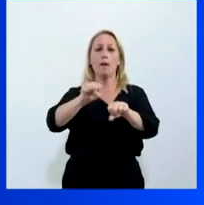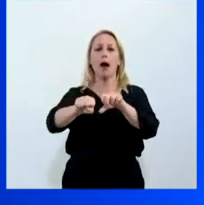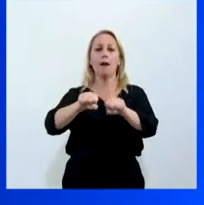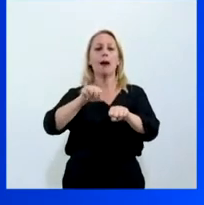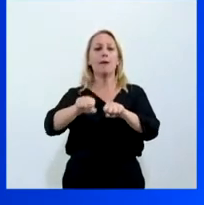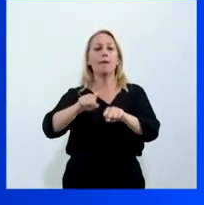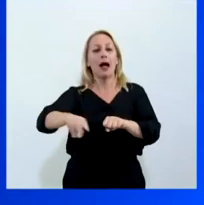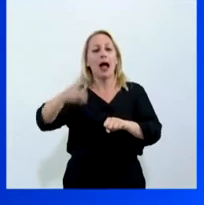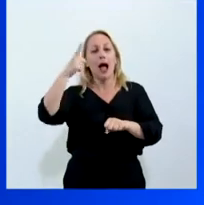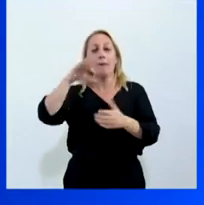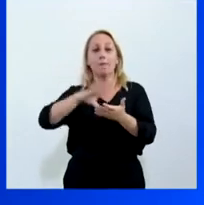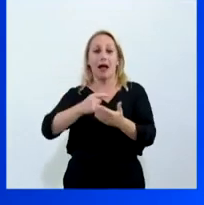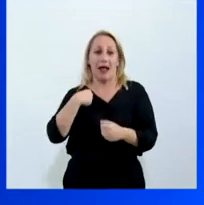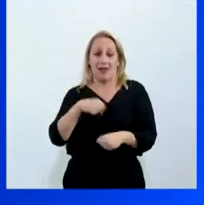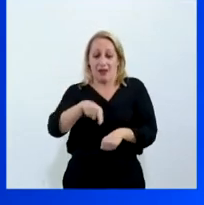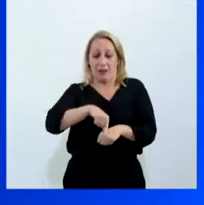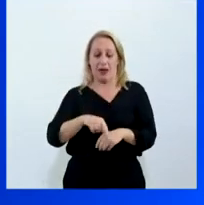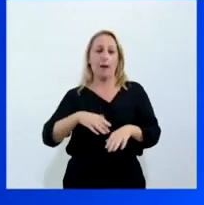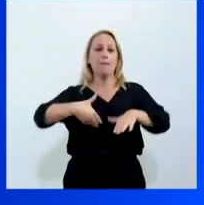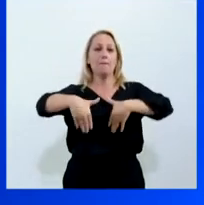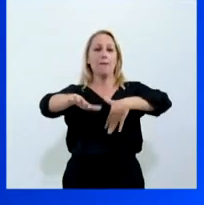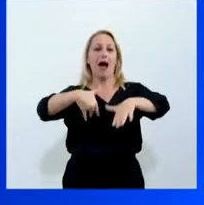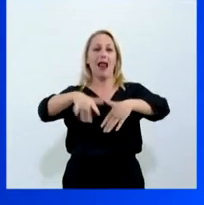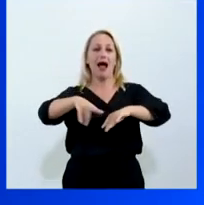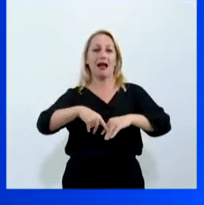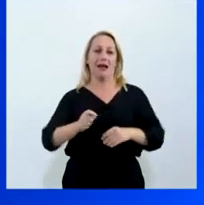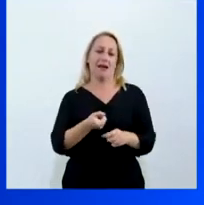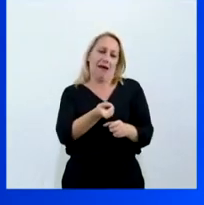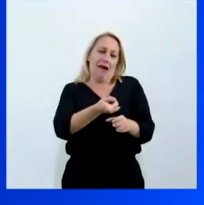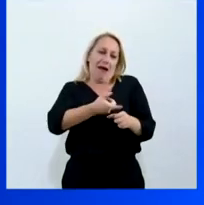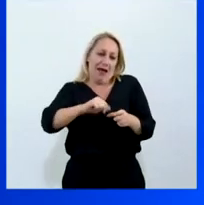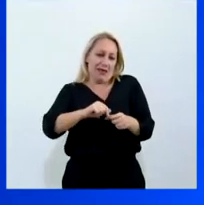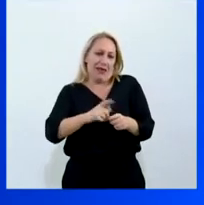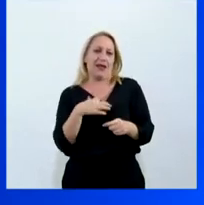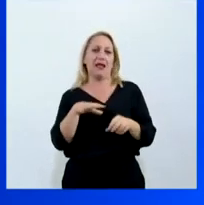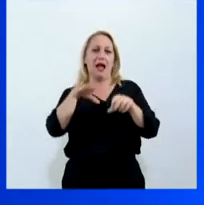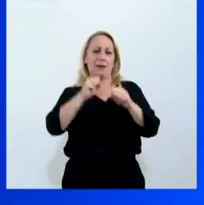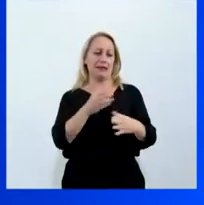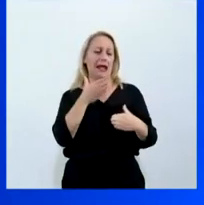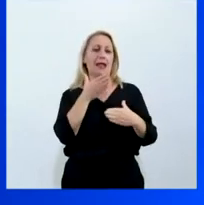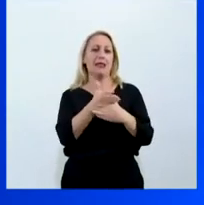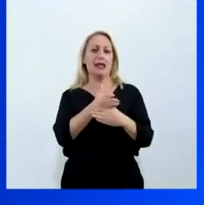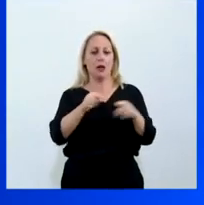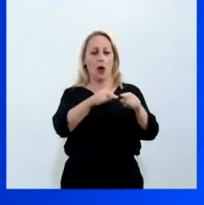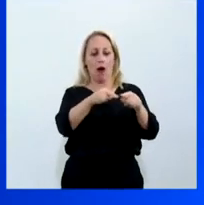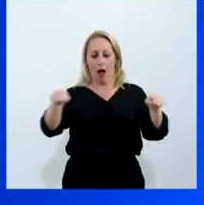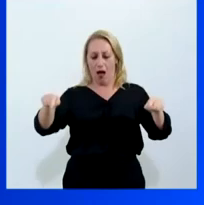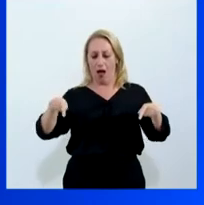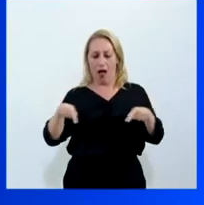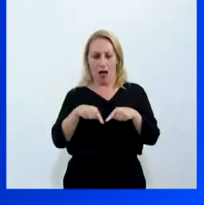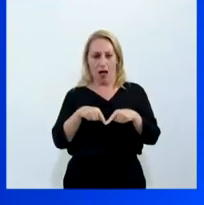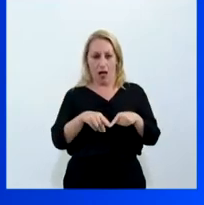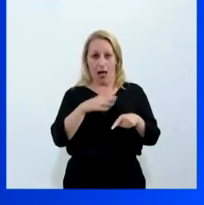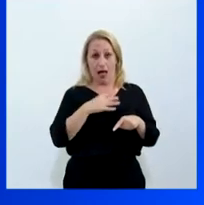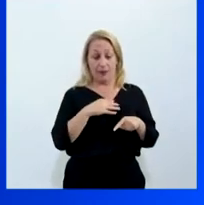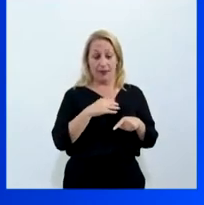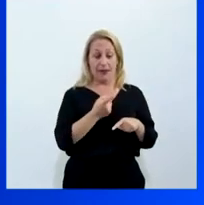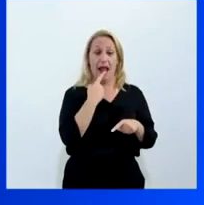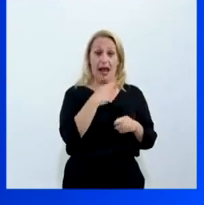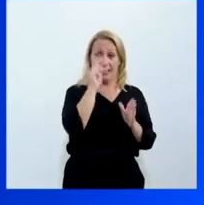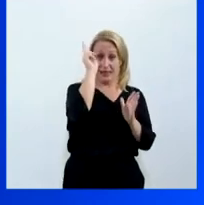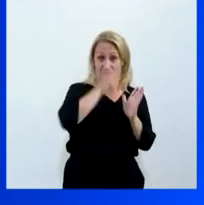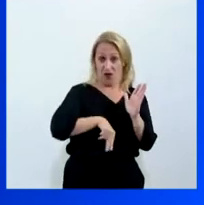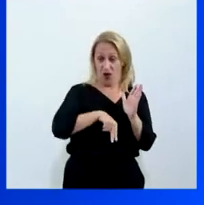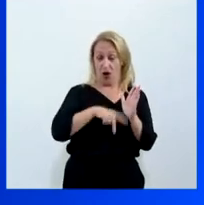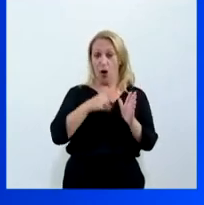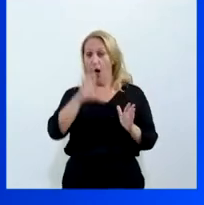ποια ακριβώς είναι η έκταση την οποία κάποιος μισθώνει σε μια παραλία προς παραχώρηση. Αυτό είναι κάτι το οποίο θα μπορούμε όλοι να το ελέγχουμε. Δηλαδή, εγώ θέλω τον